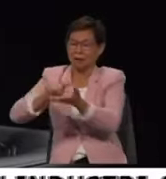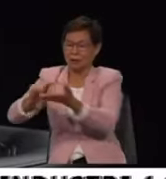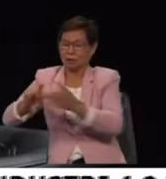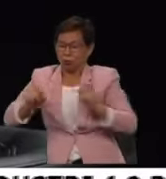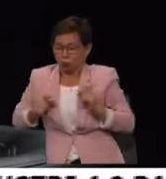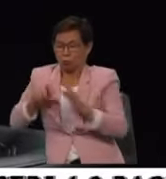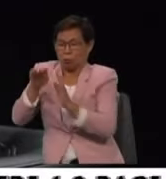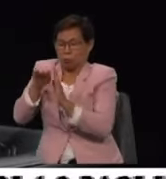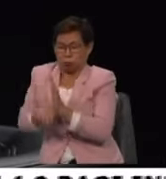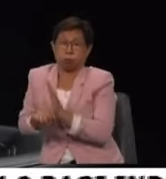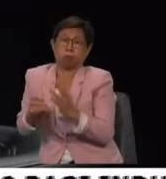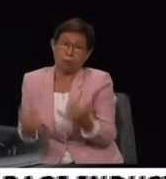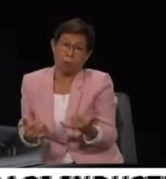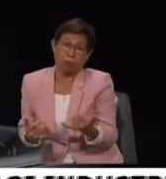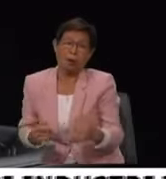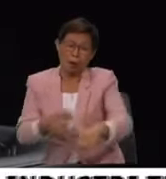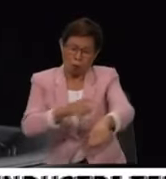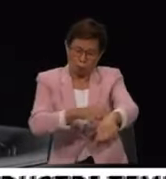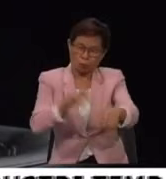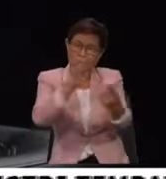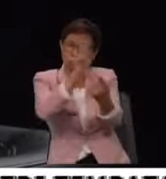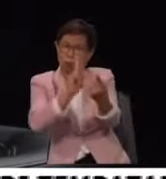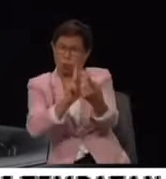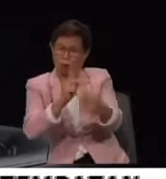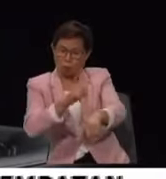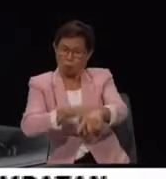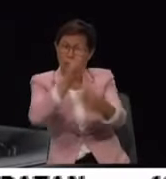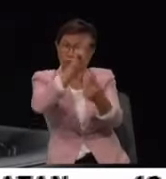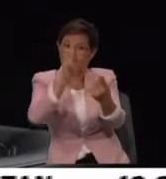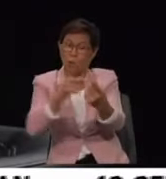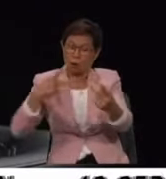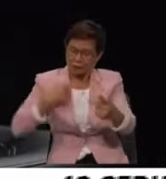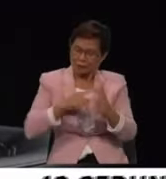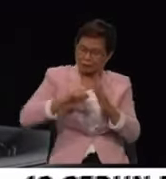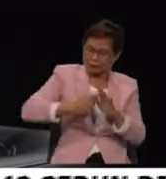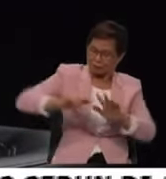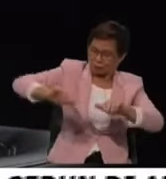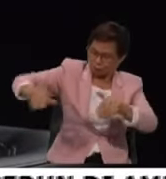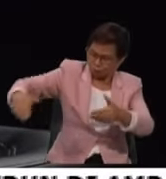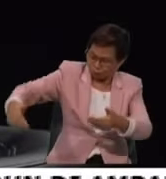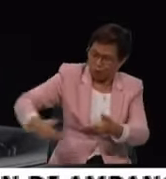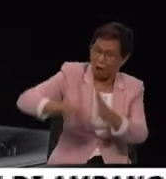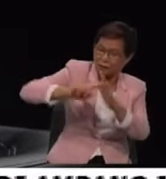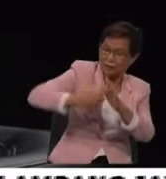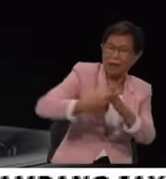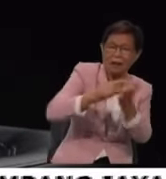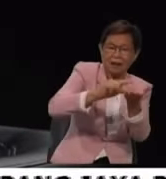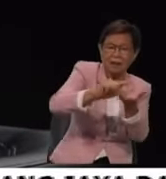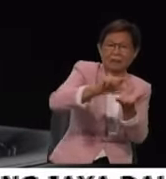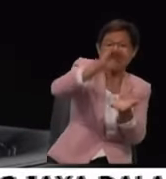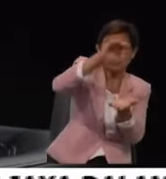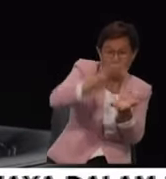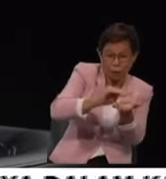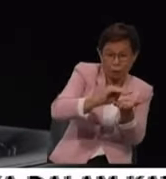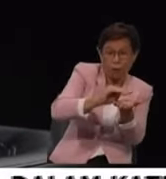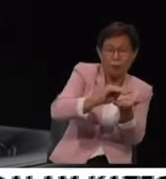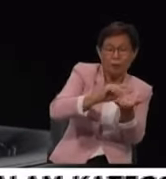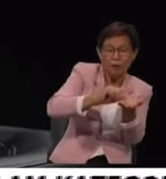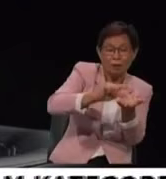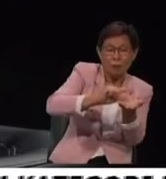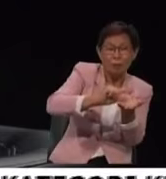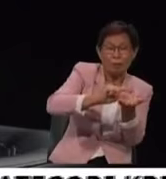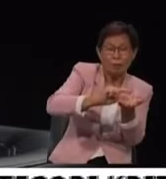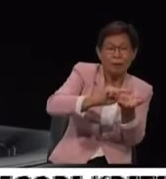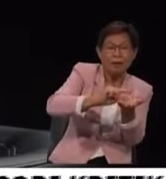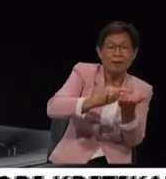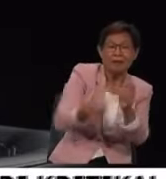Maka ini adalah waktu yang cukup tepat untuk kita memperkenalkan minimum ataupun menaikkan gaji minima ah sehingga